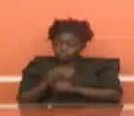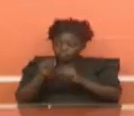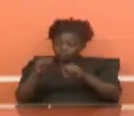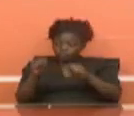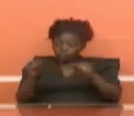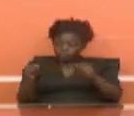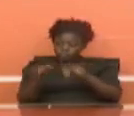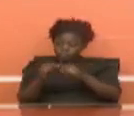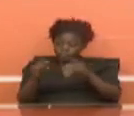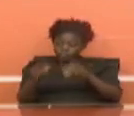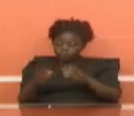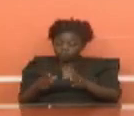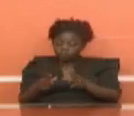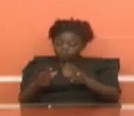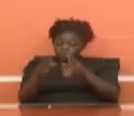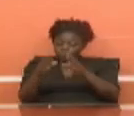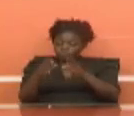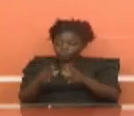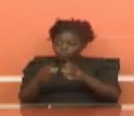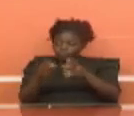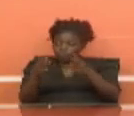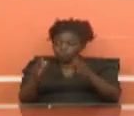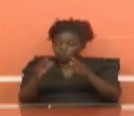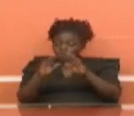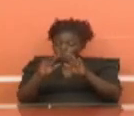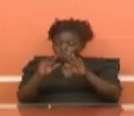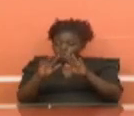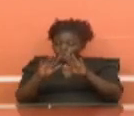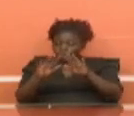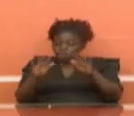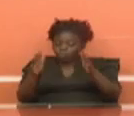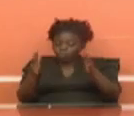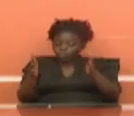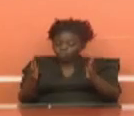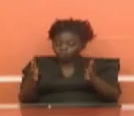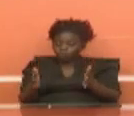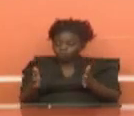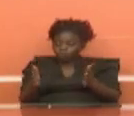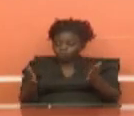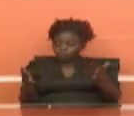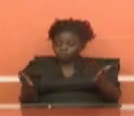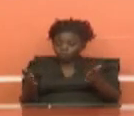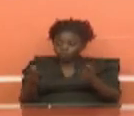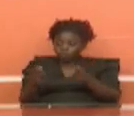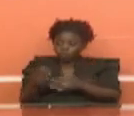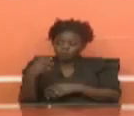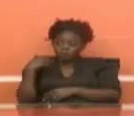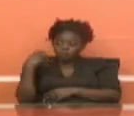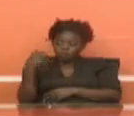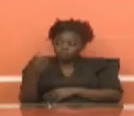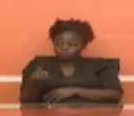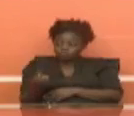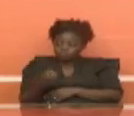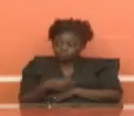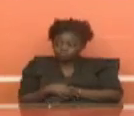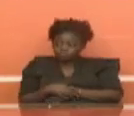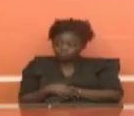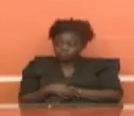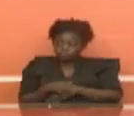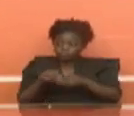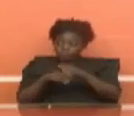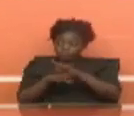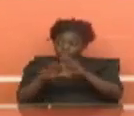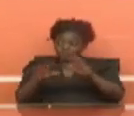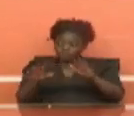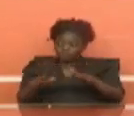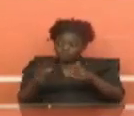mukebe, osobola okulimira mu boxes, osobola okulimira mu busawo buno buvuddemu obuwunga. N'okusinziira ku ngeri